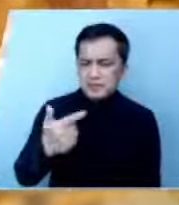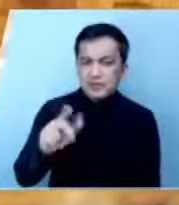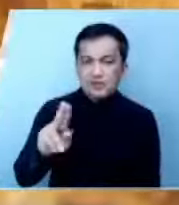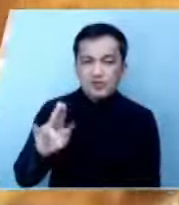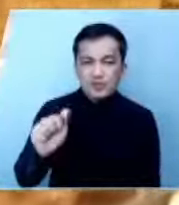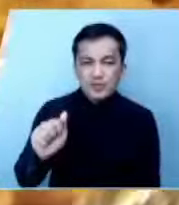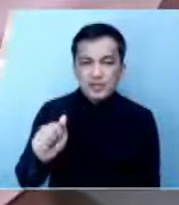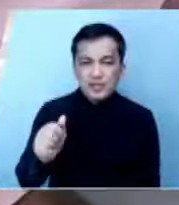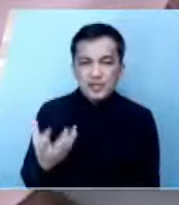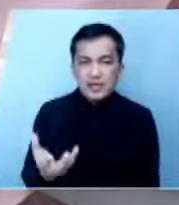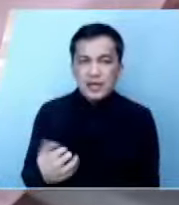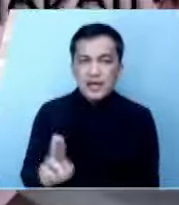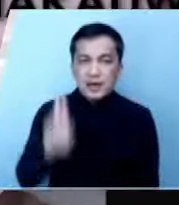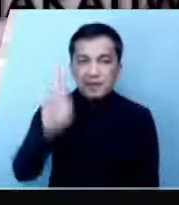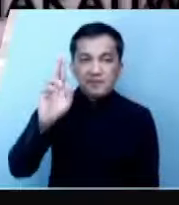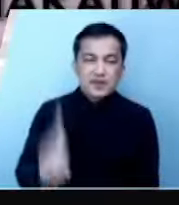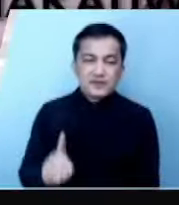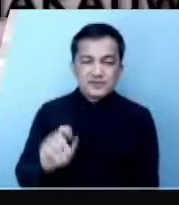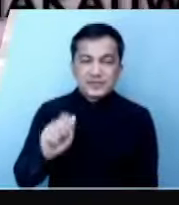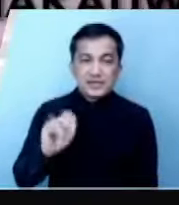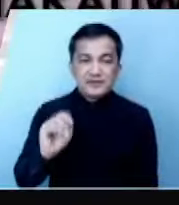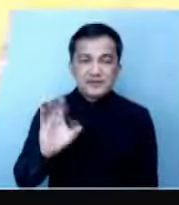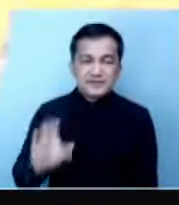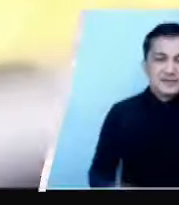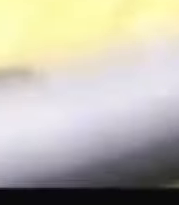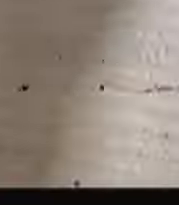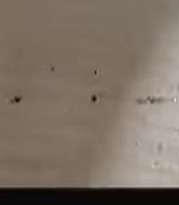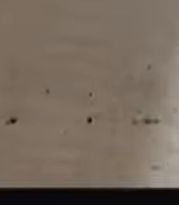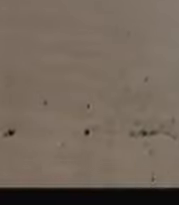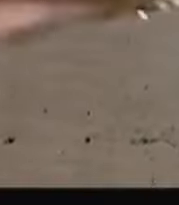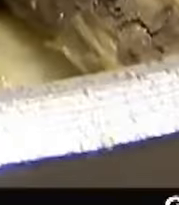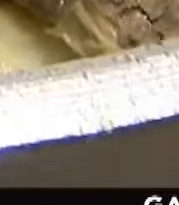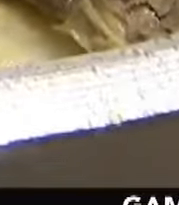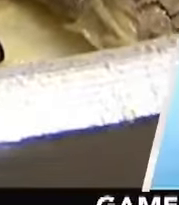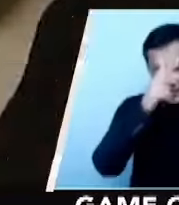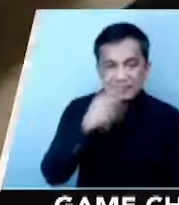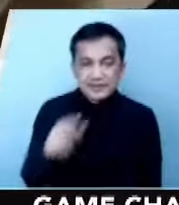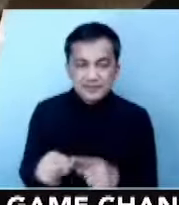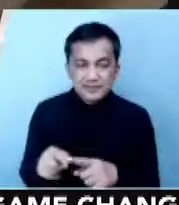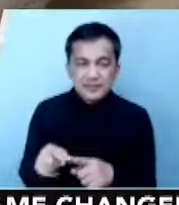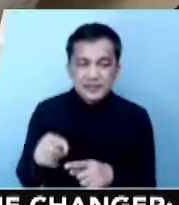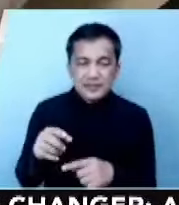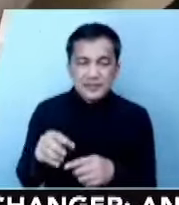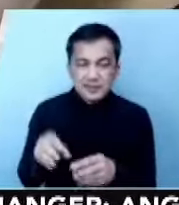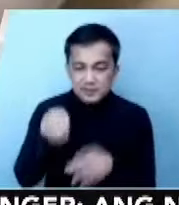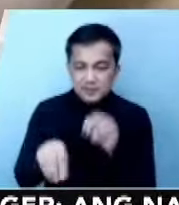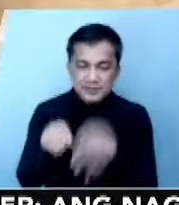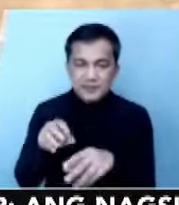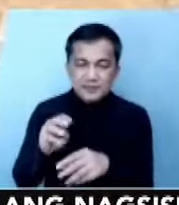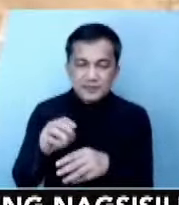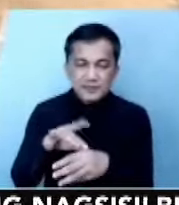sa Arabic. Eh, yung chicken, niluto ko na, pero may naglagay na ako ng spices.